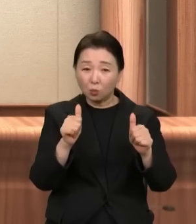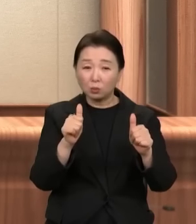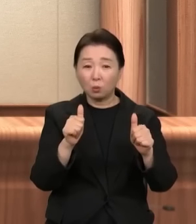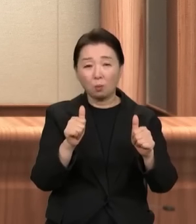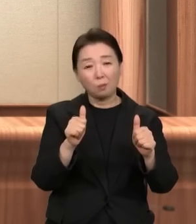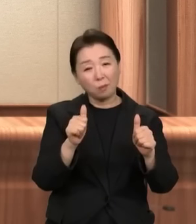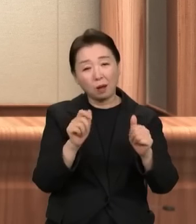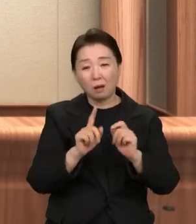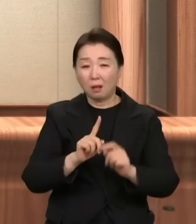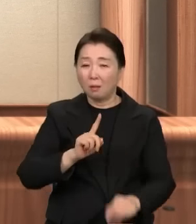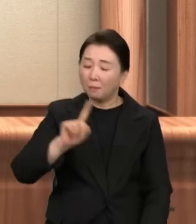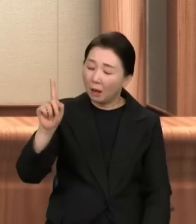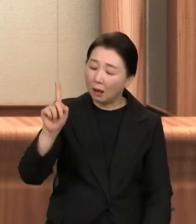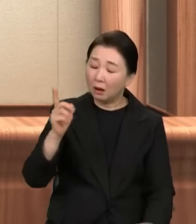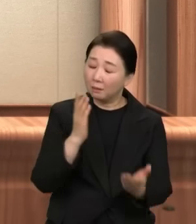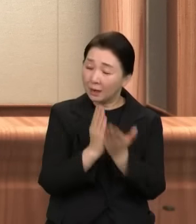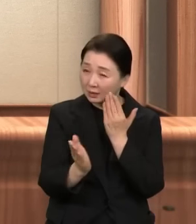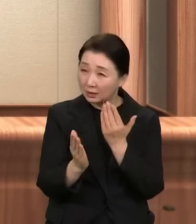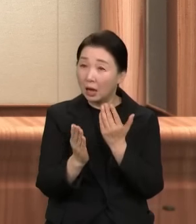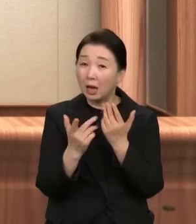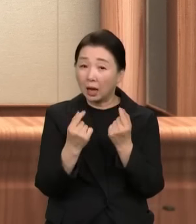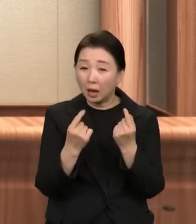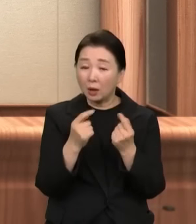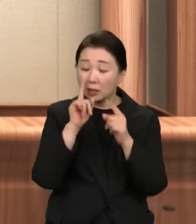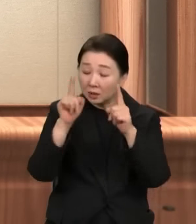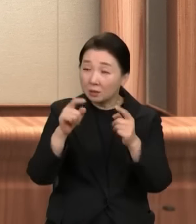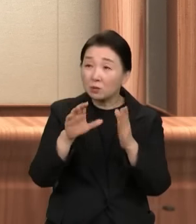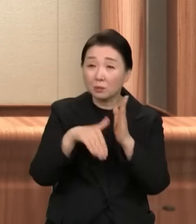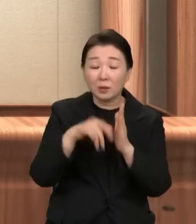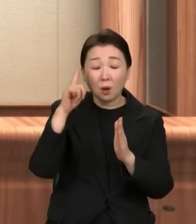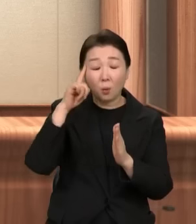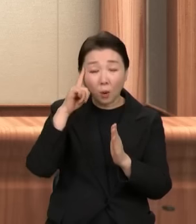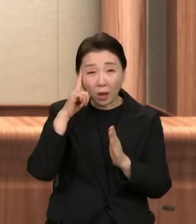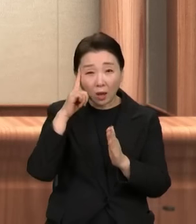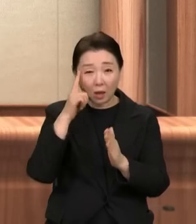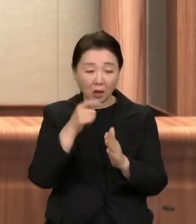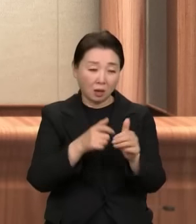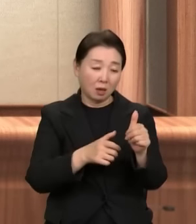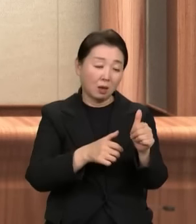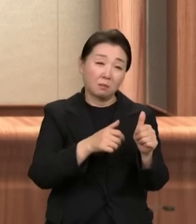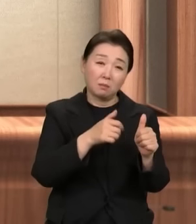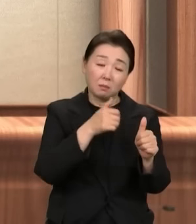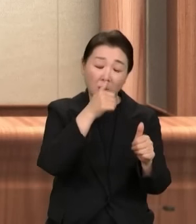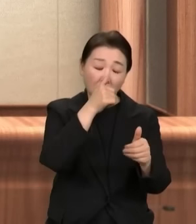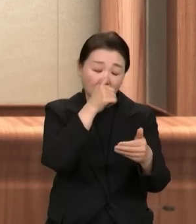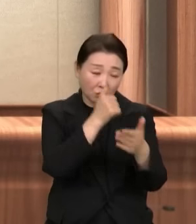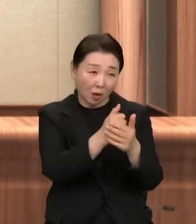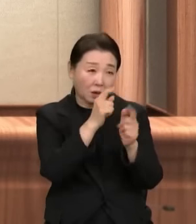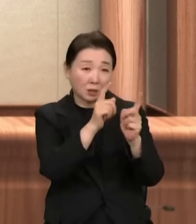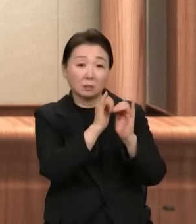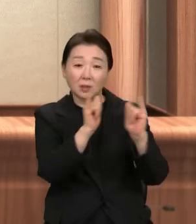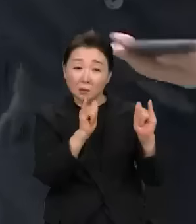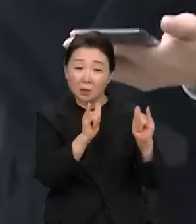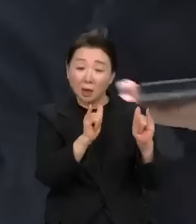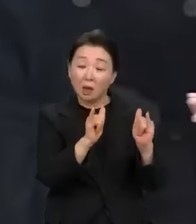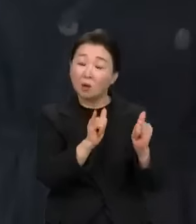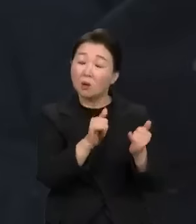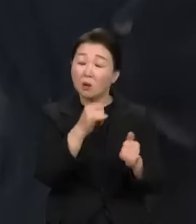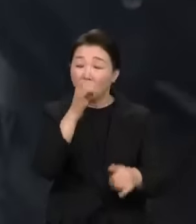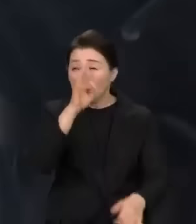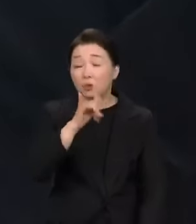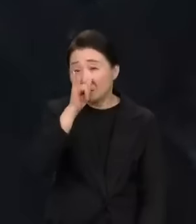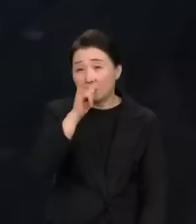건 의심스러울 때는 피고인에게 유리하게 라는 형사법 기본 원칙에 반한다고 설명했습니다. 김 씨에